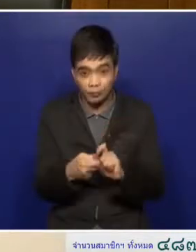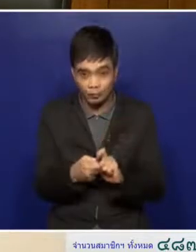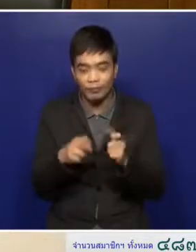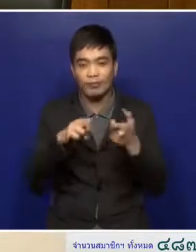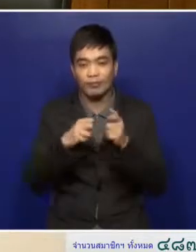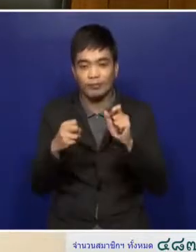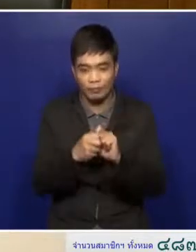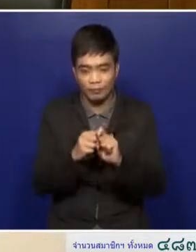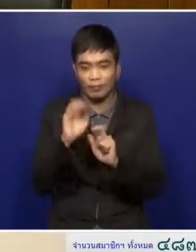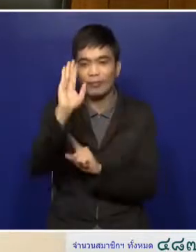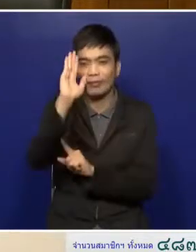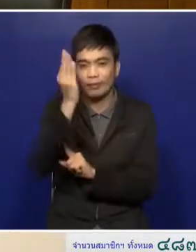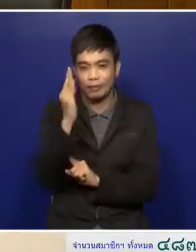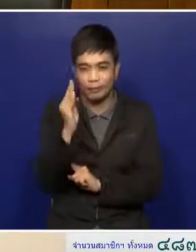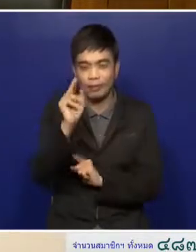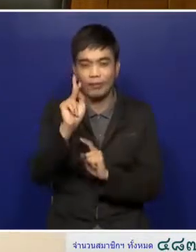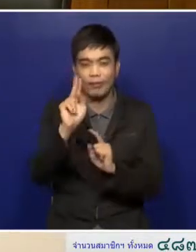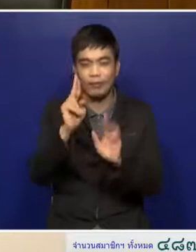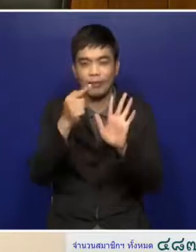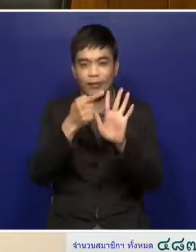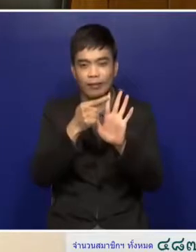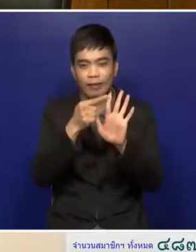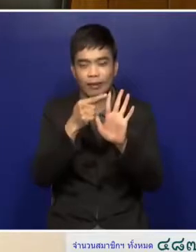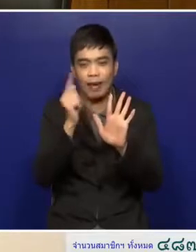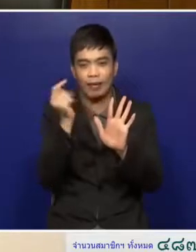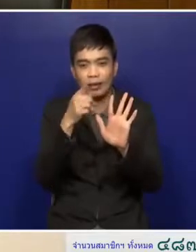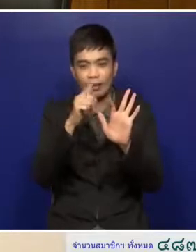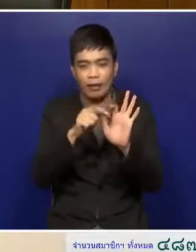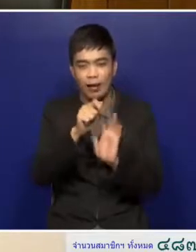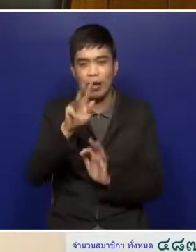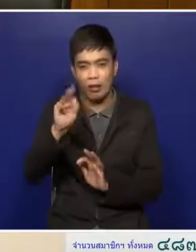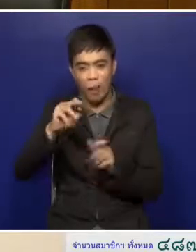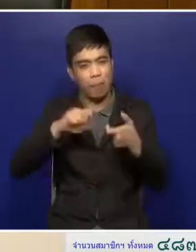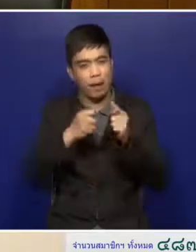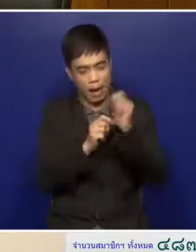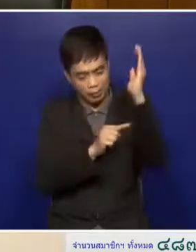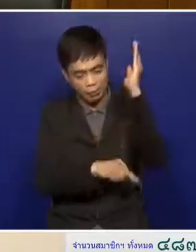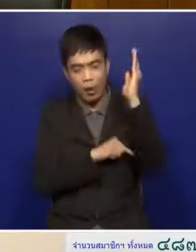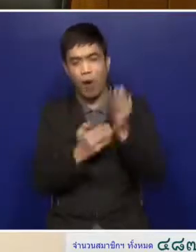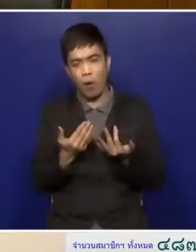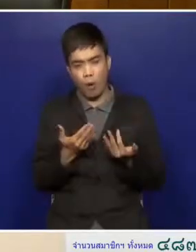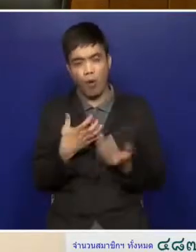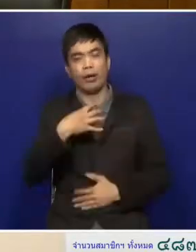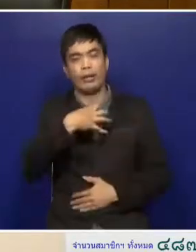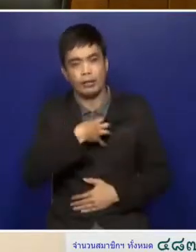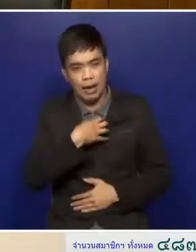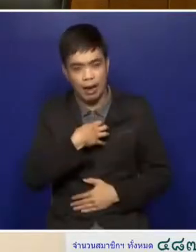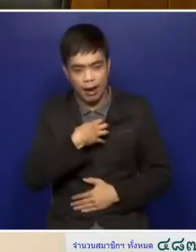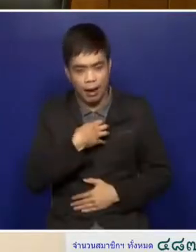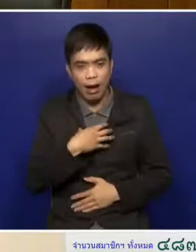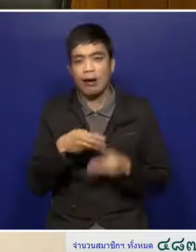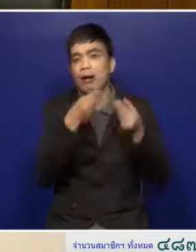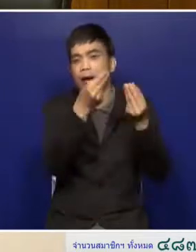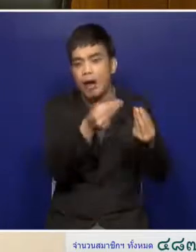ที่พี่น้องประชาชนคนส่วนใหญ่ในพื้นที่ภาคใต้รอคอยเป็นจำนวนมากที่อยากจะให้รัฐบาลให้สภาอย่